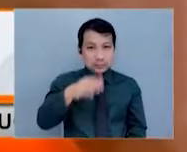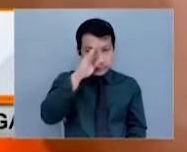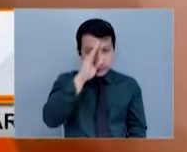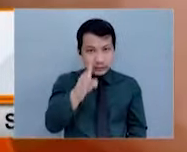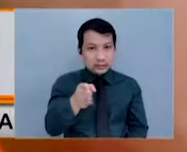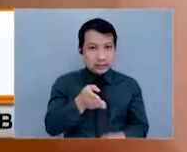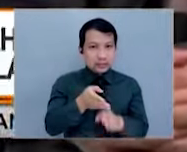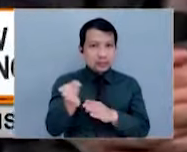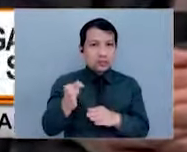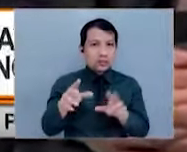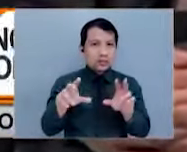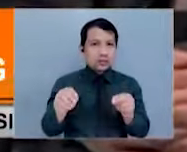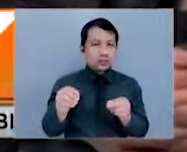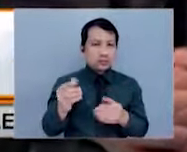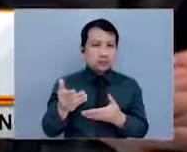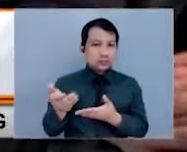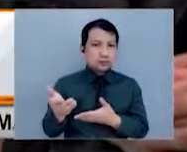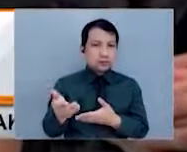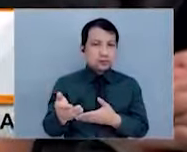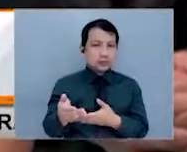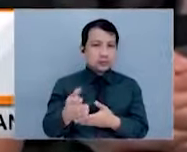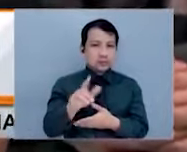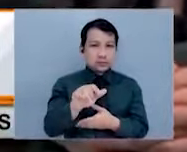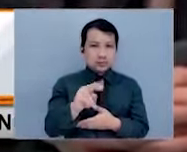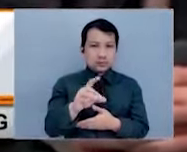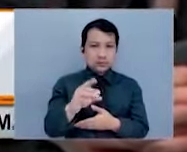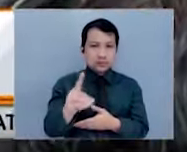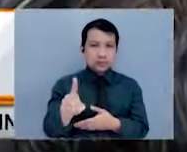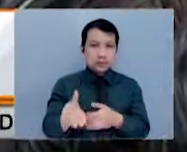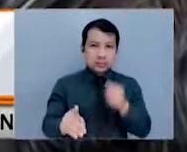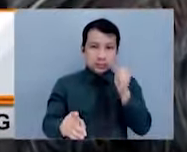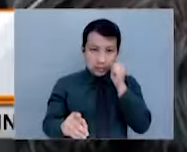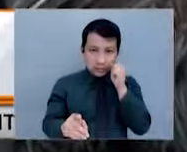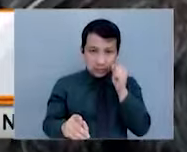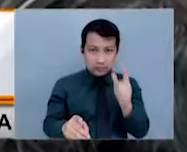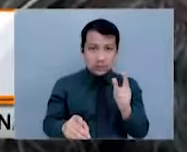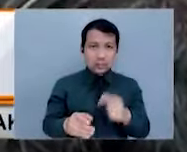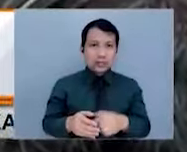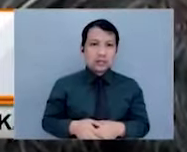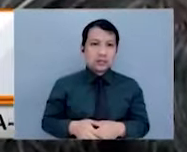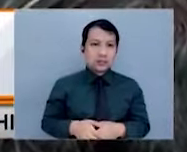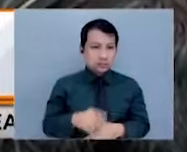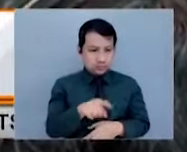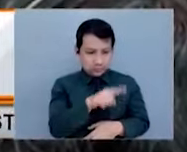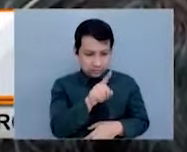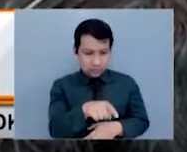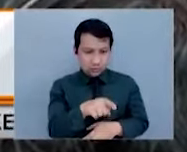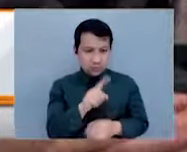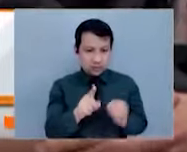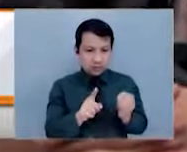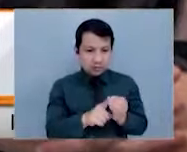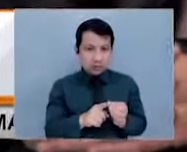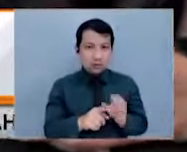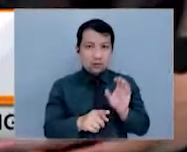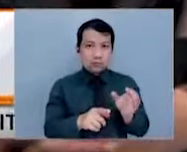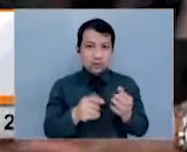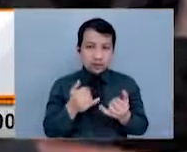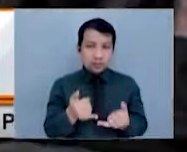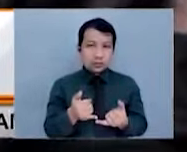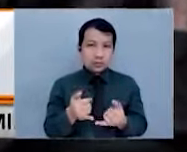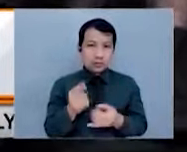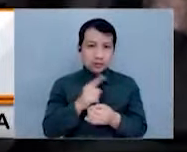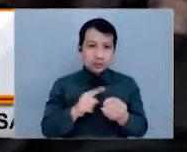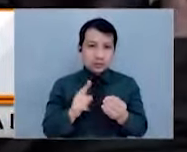No holds barred! Si lumuhod ka sa lupa star Sara Lahbati. Nang matanong siya sa mga usap-usapan ngayon tungkol sa